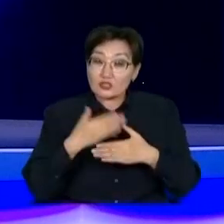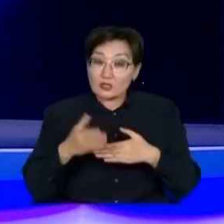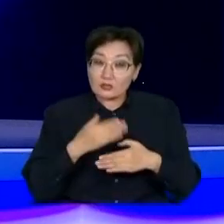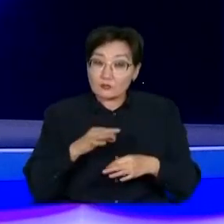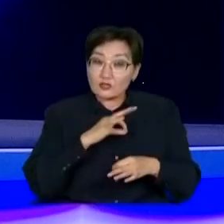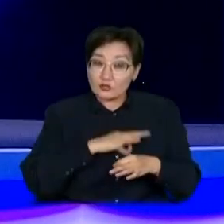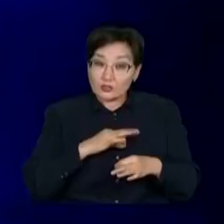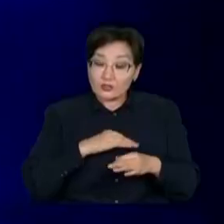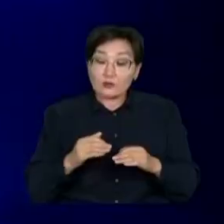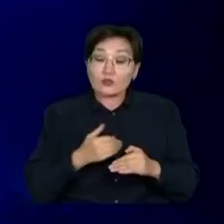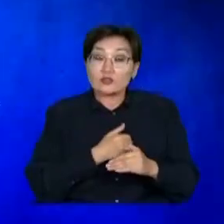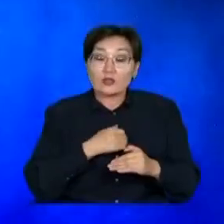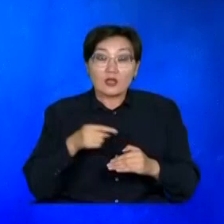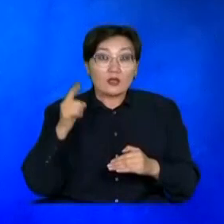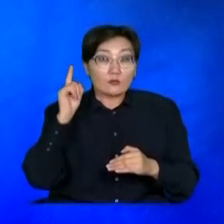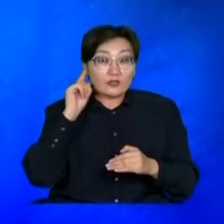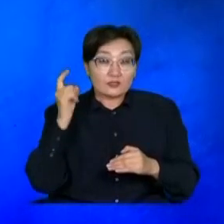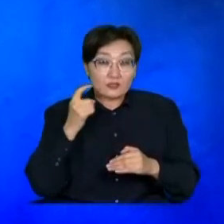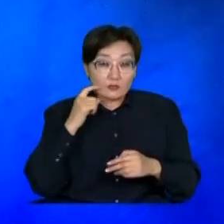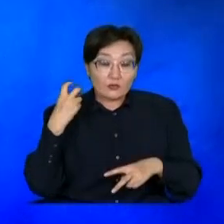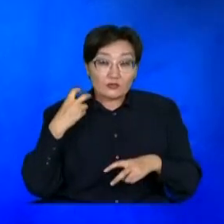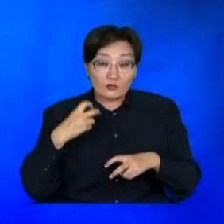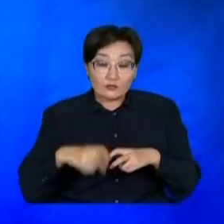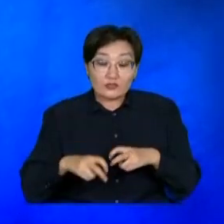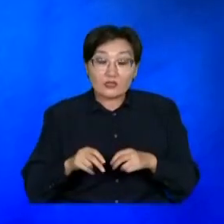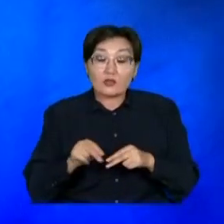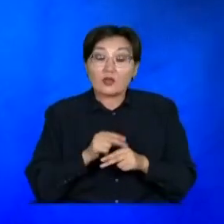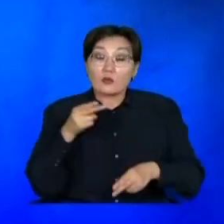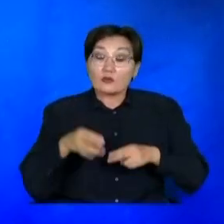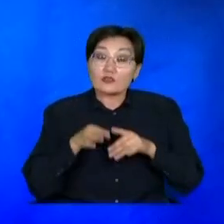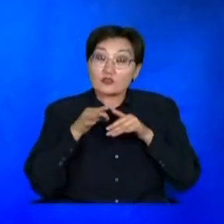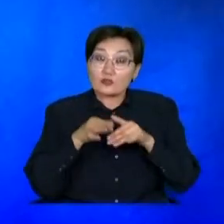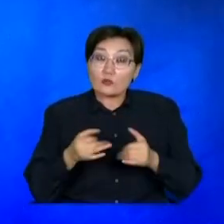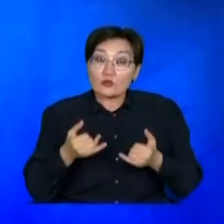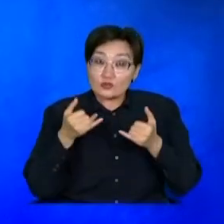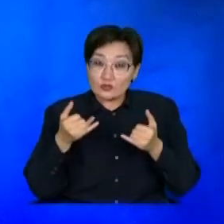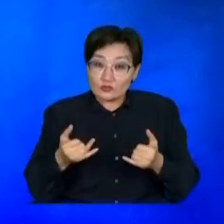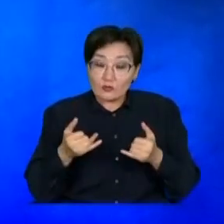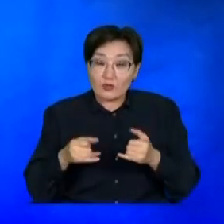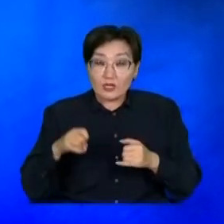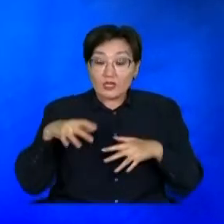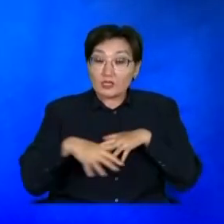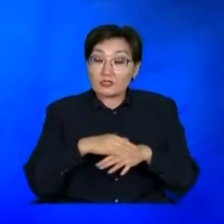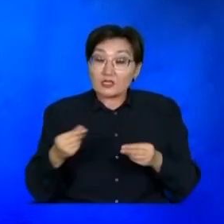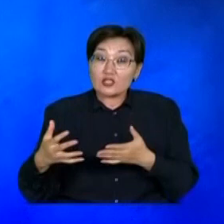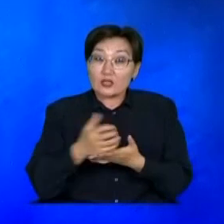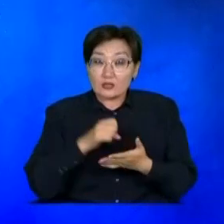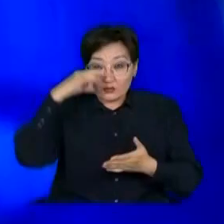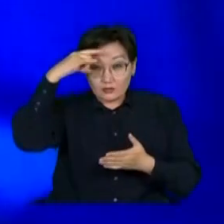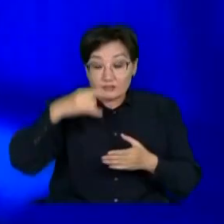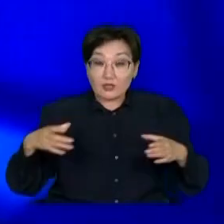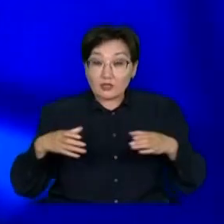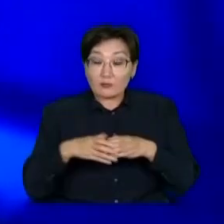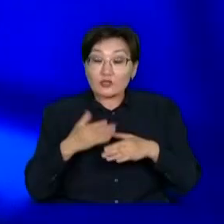тартылуын қалайды. Олар құлақ мүкістігіне операция жасату үшін ел жұрттан ақша жинап қазақстандық компанияға жүгінген. Ал ота жасаған